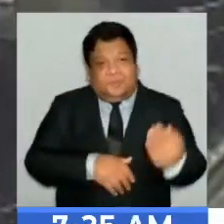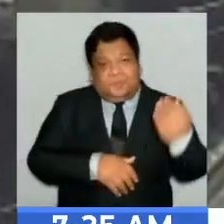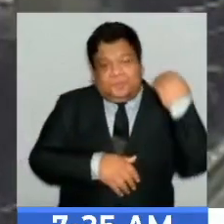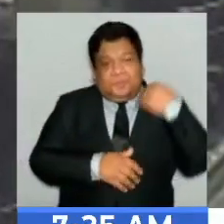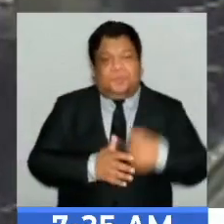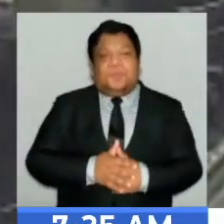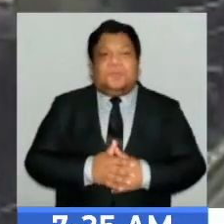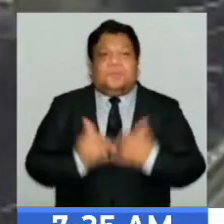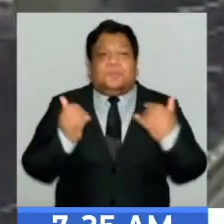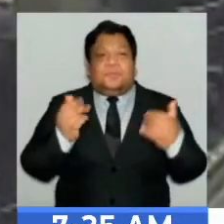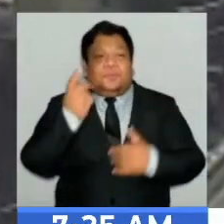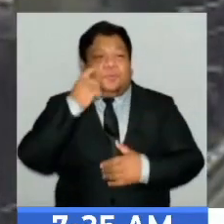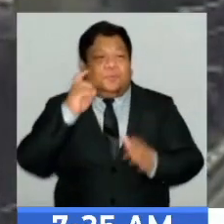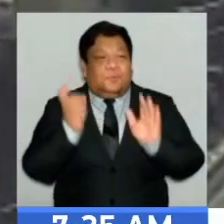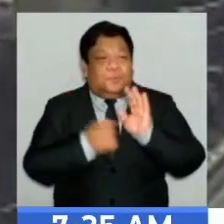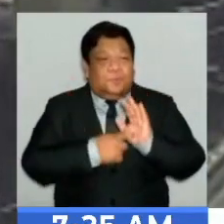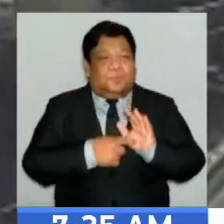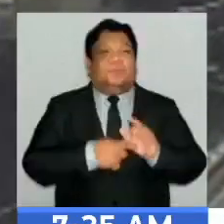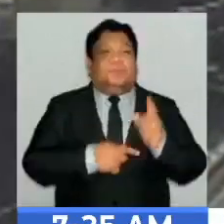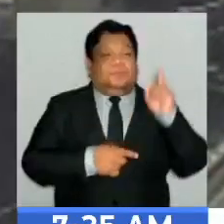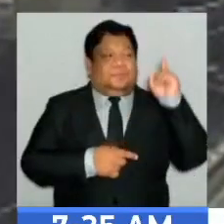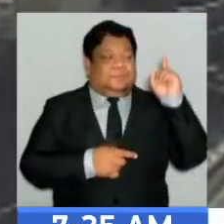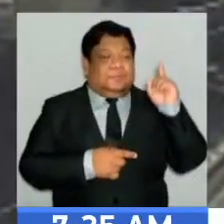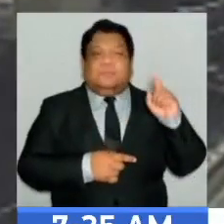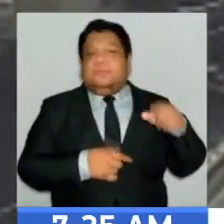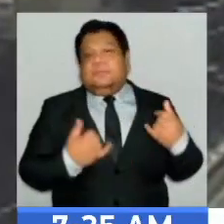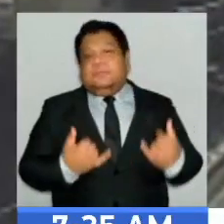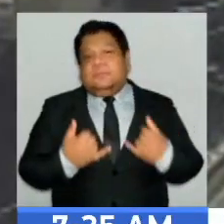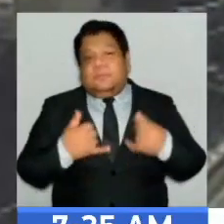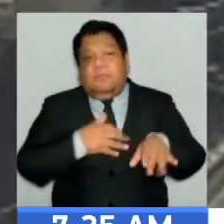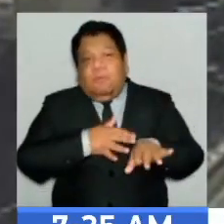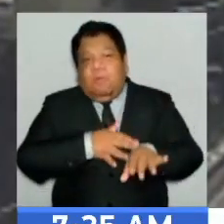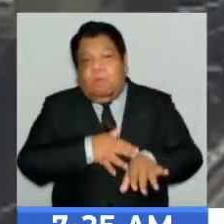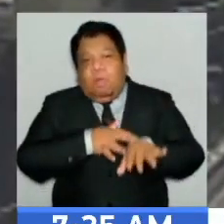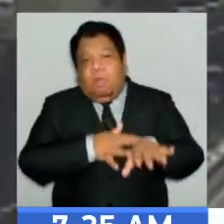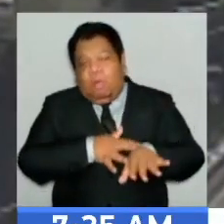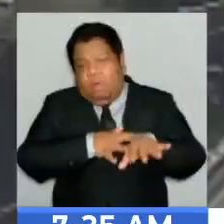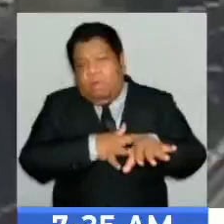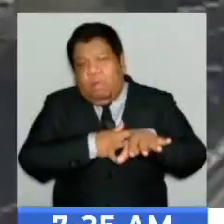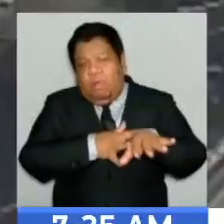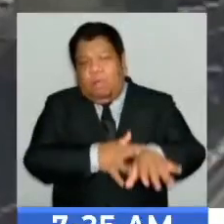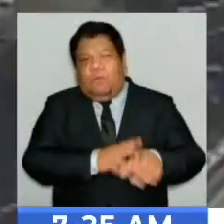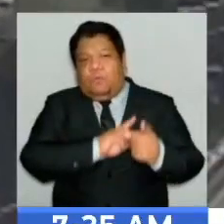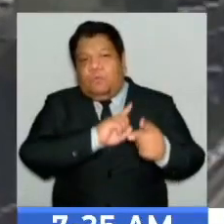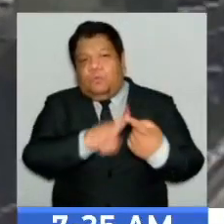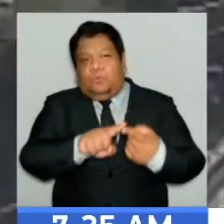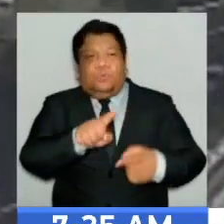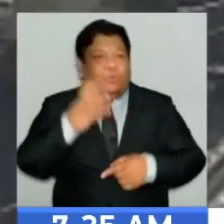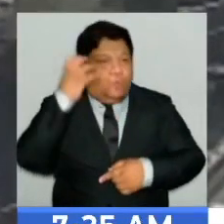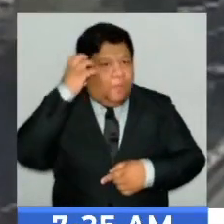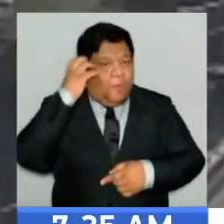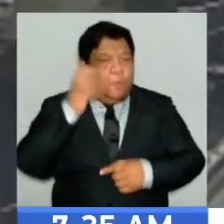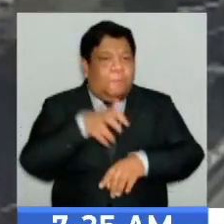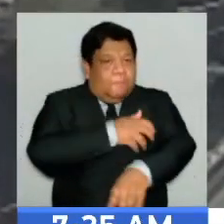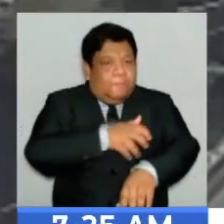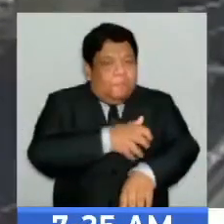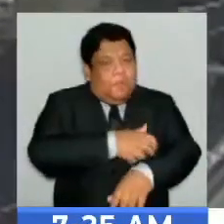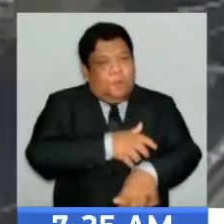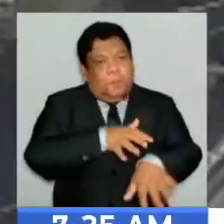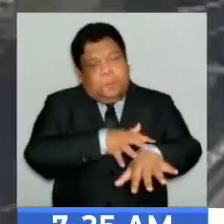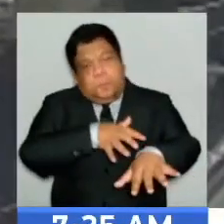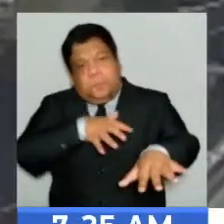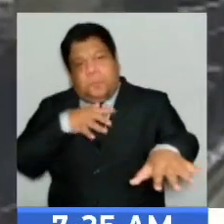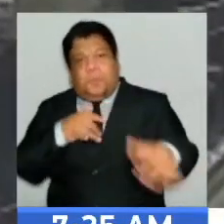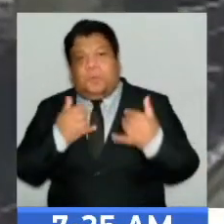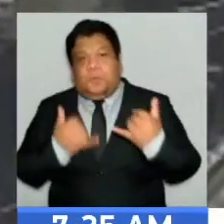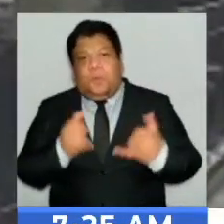inyong mga TV screen na bahagyan na lang gumalaw ang mga sasakyan na patungo ng Cubao at Makati. Makapal ang volume. Ngayon po ay Miyerkules, Baklaran